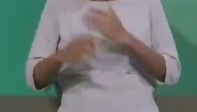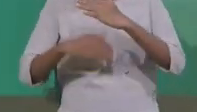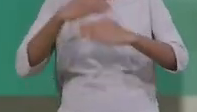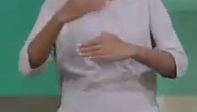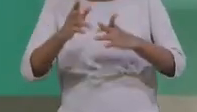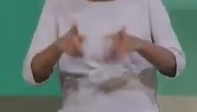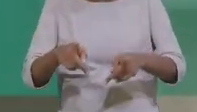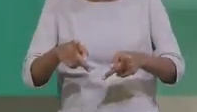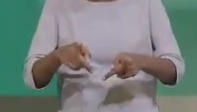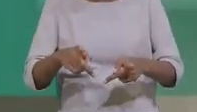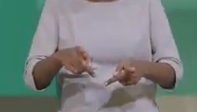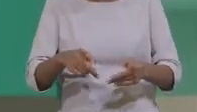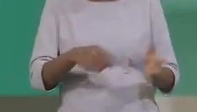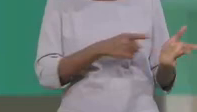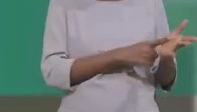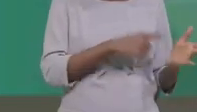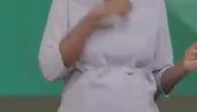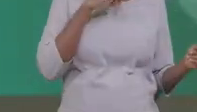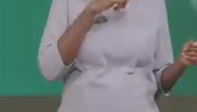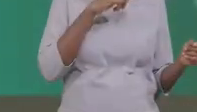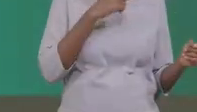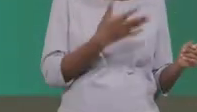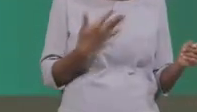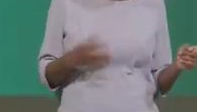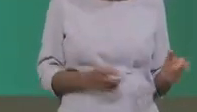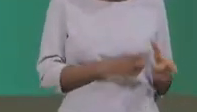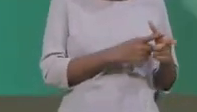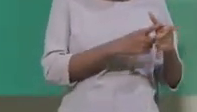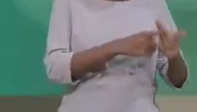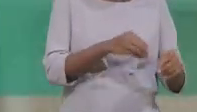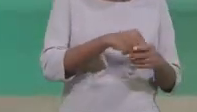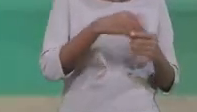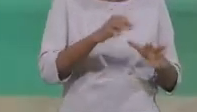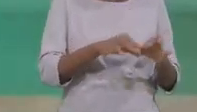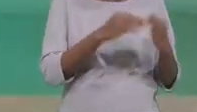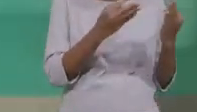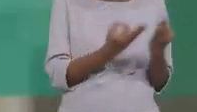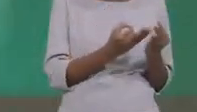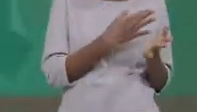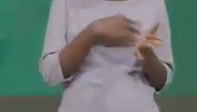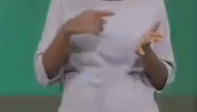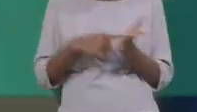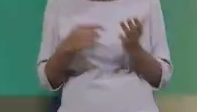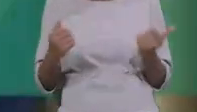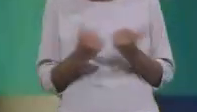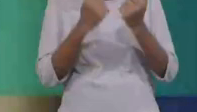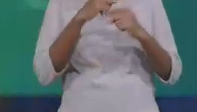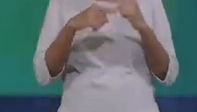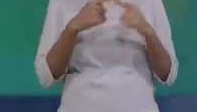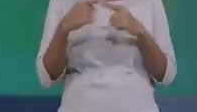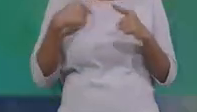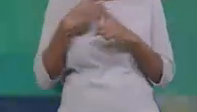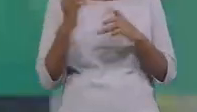Ah, ceci est arrivé à maman, papa. Oh, ce cancer court dans la famille. Et cet